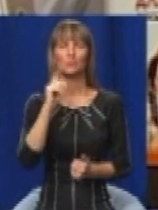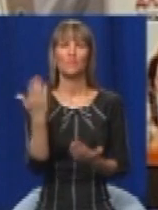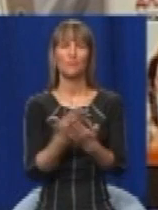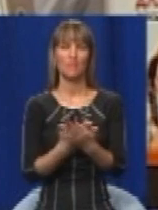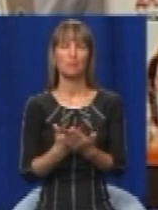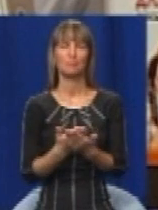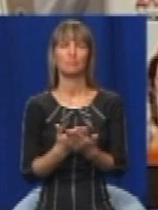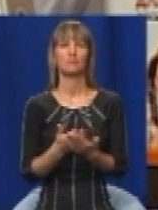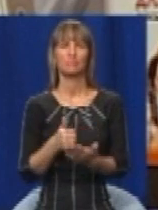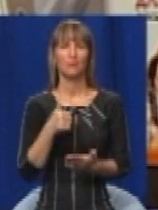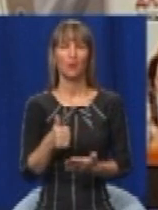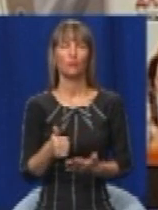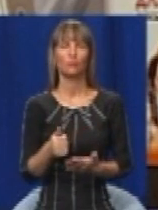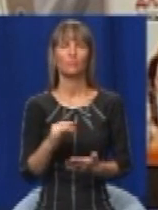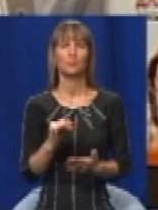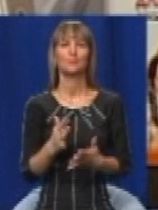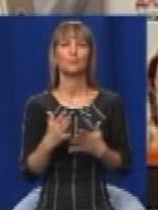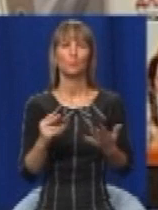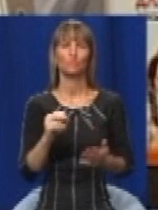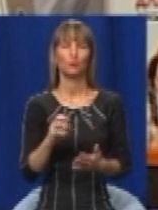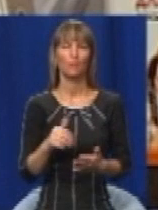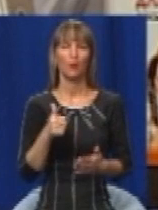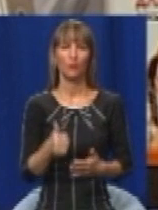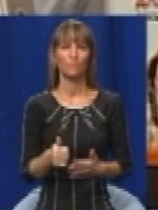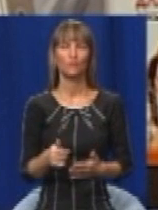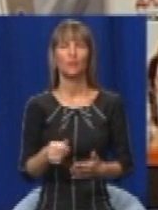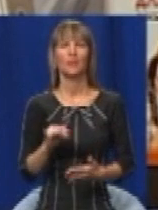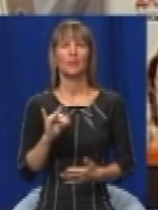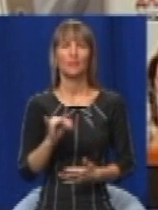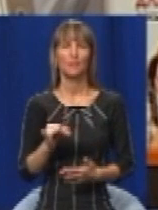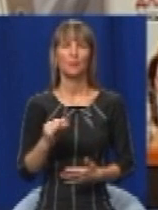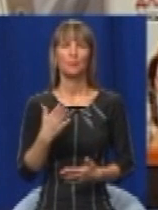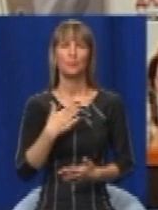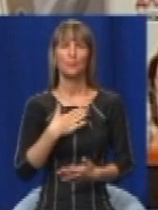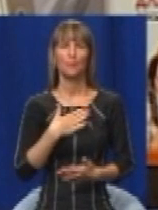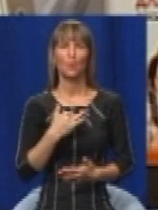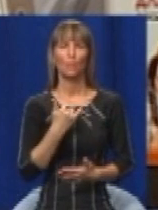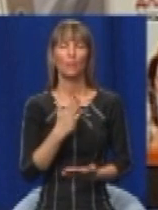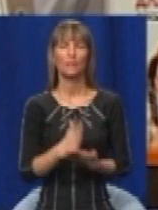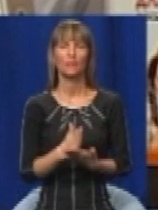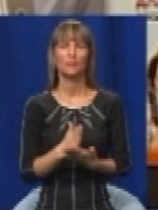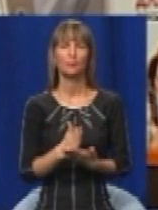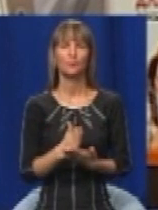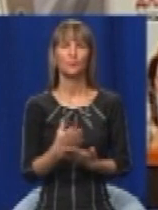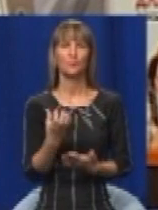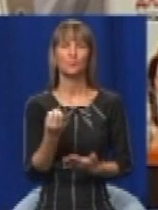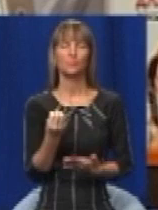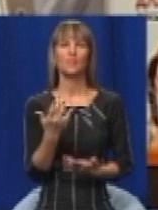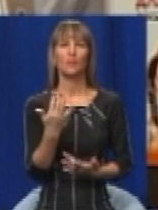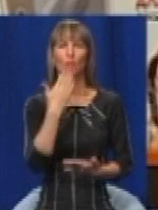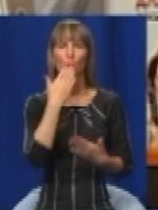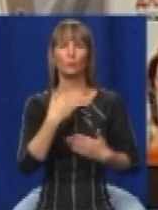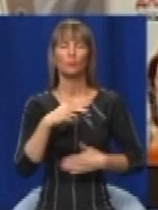получился даже больше. И вот, у меня есть еще несколько